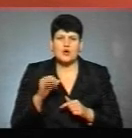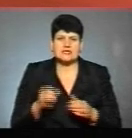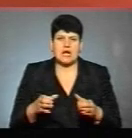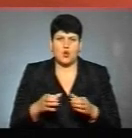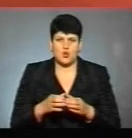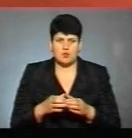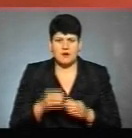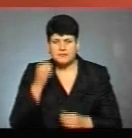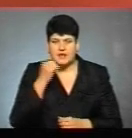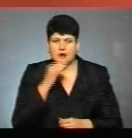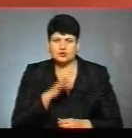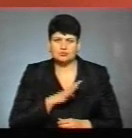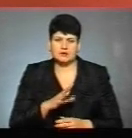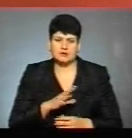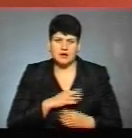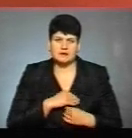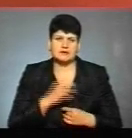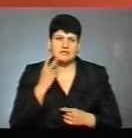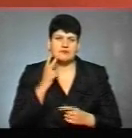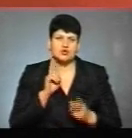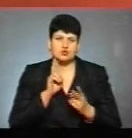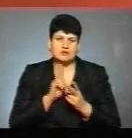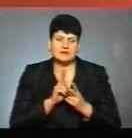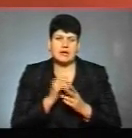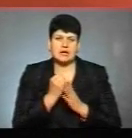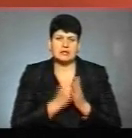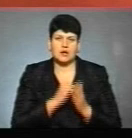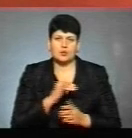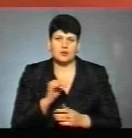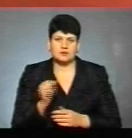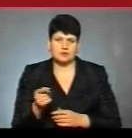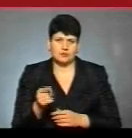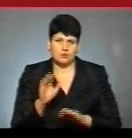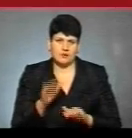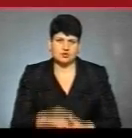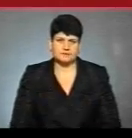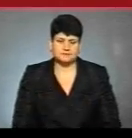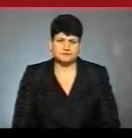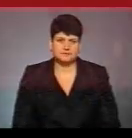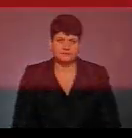Я вам дякую, що були з нами. Як завжди, зустрінемося на телеканалі UA Тернопіль. До побачення.